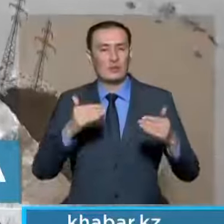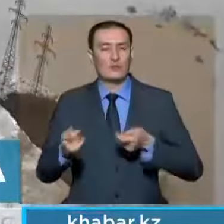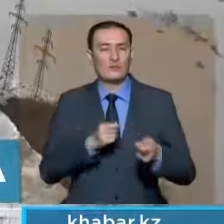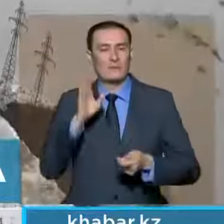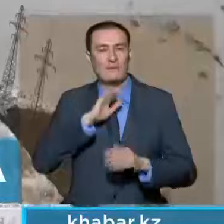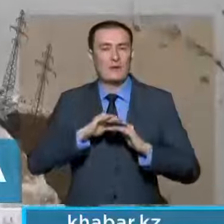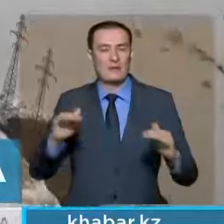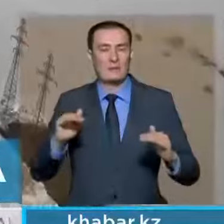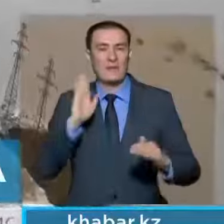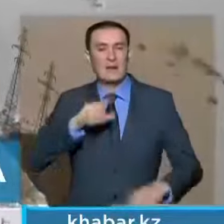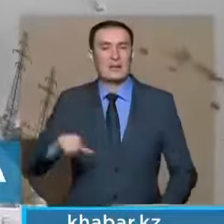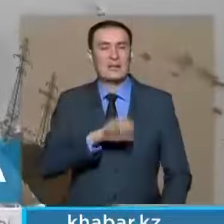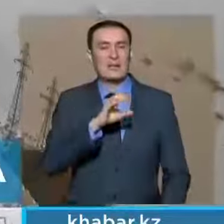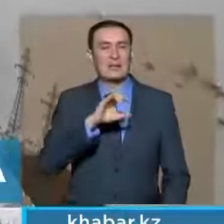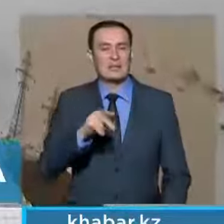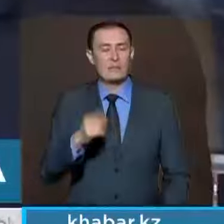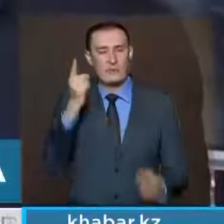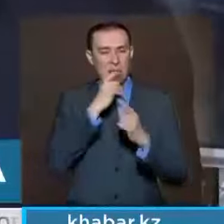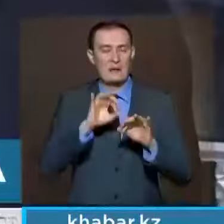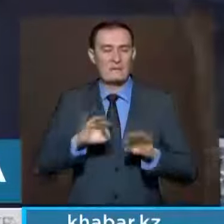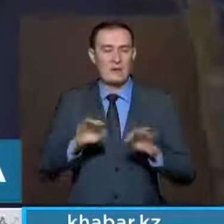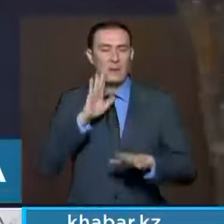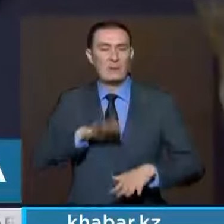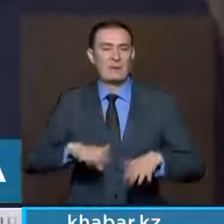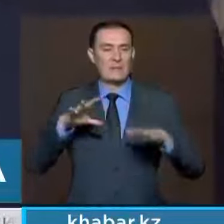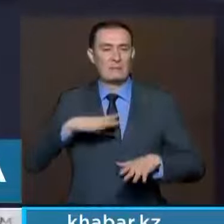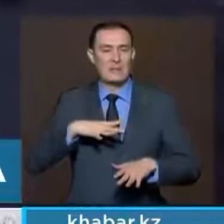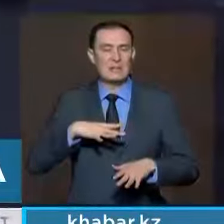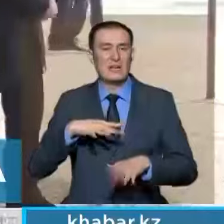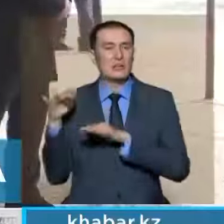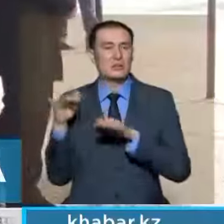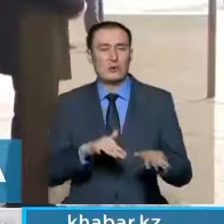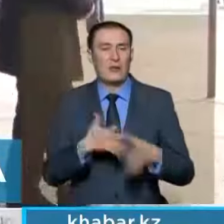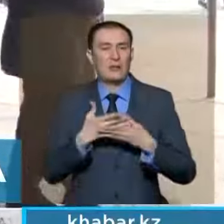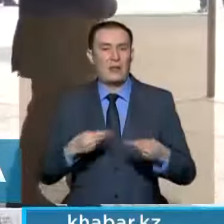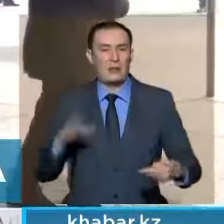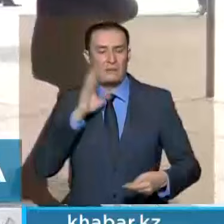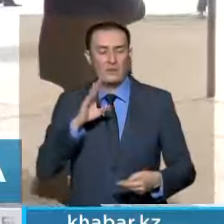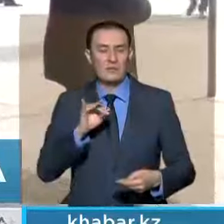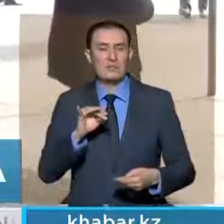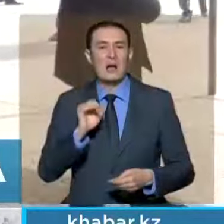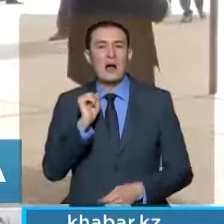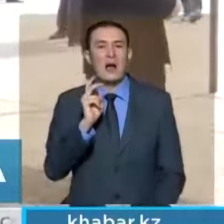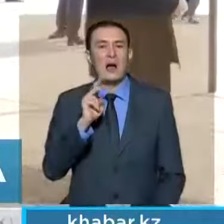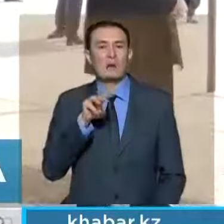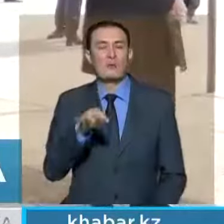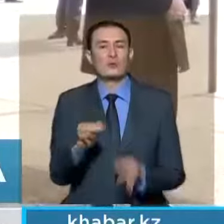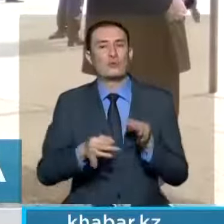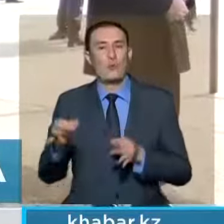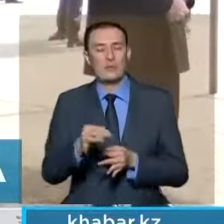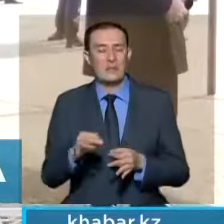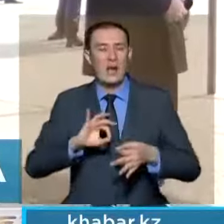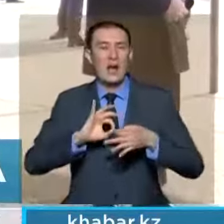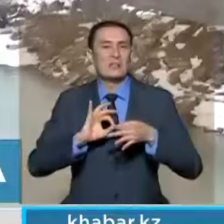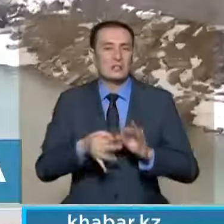уровня воды в реке Есиль. По словам акима области, паводки образовались из-за стока талых вод и ее прихода из Акмолинской области.